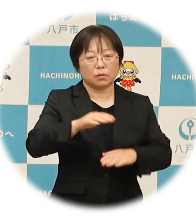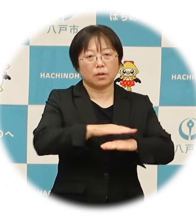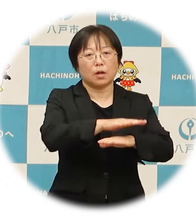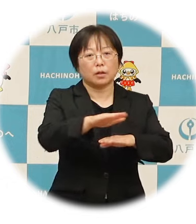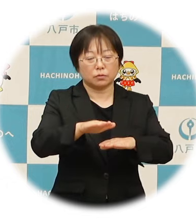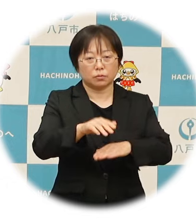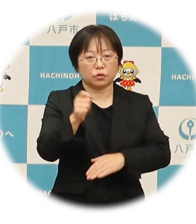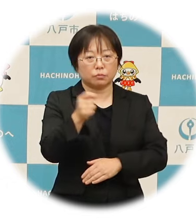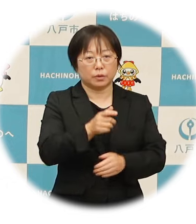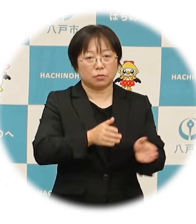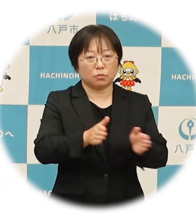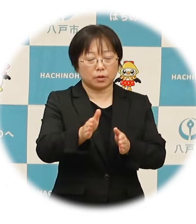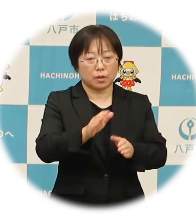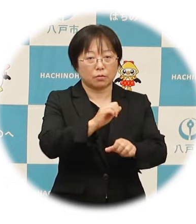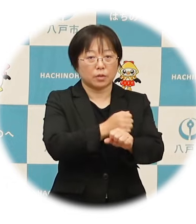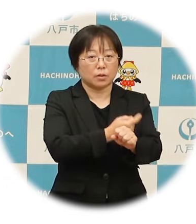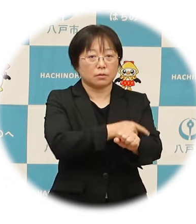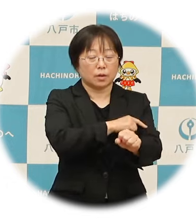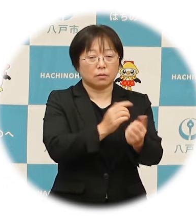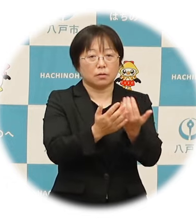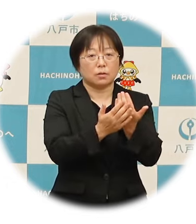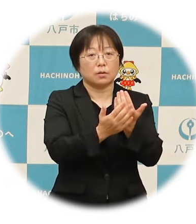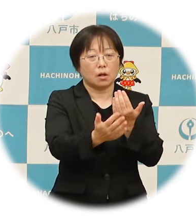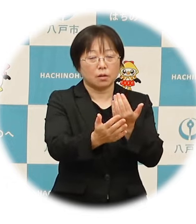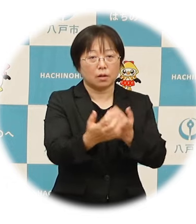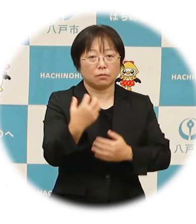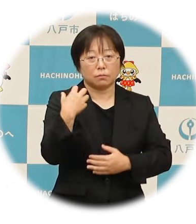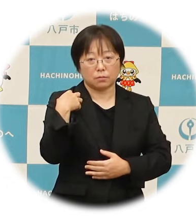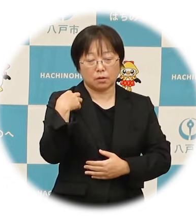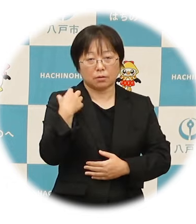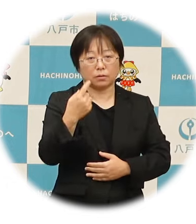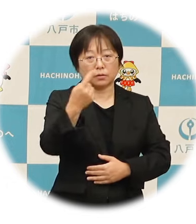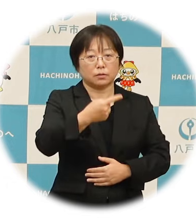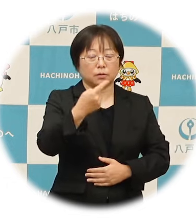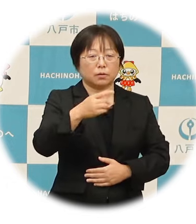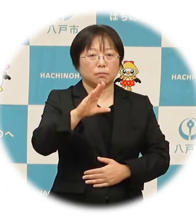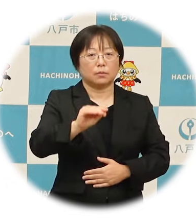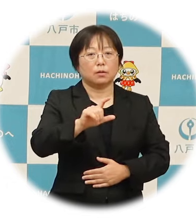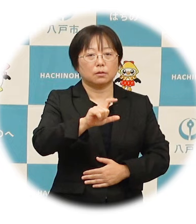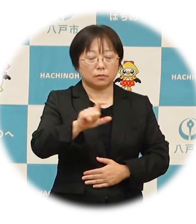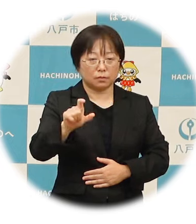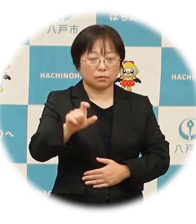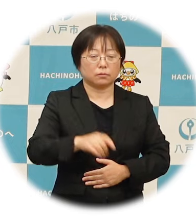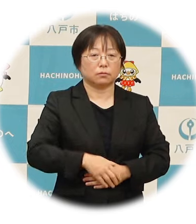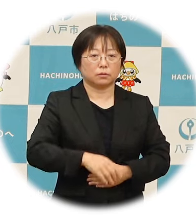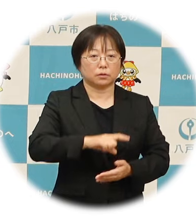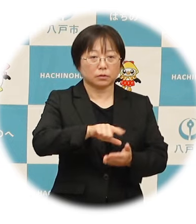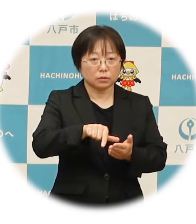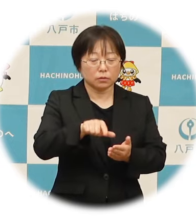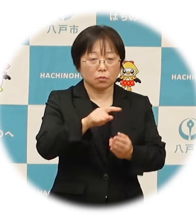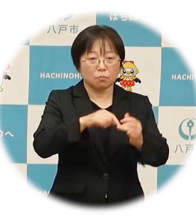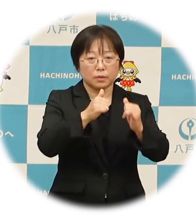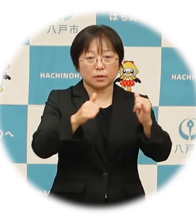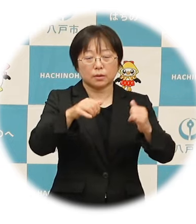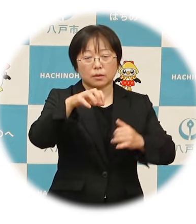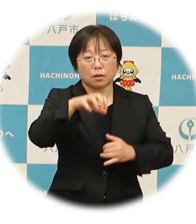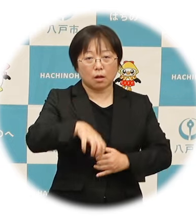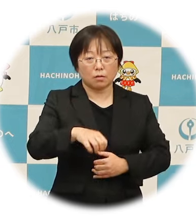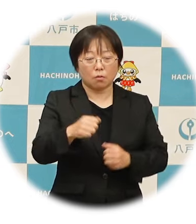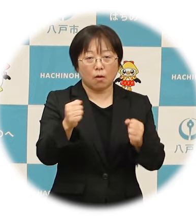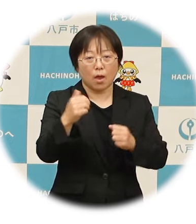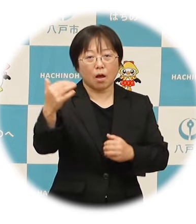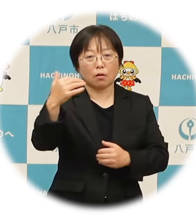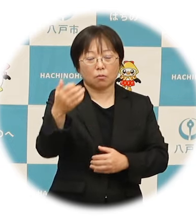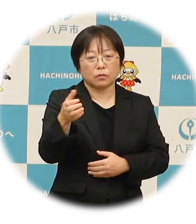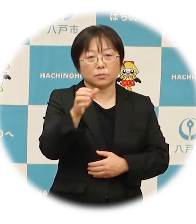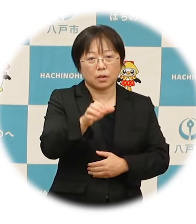大陸スピードスケート選手権大会負担金1000万円、地区公民館エアコン設置事